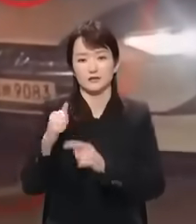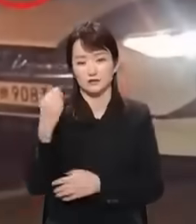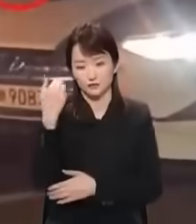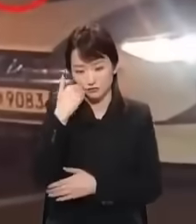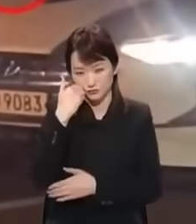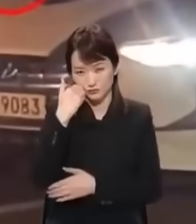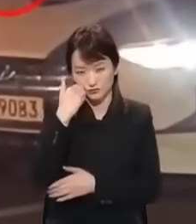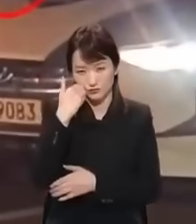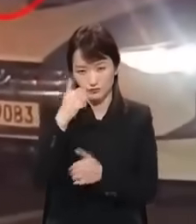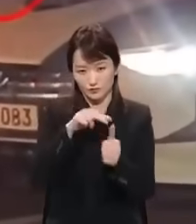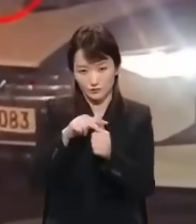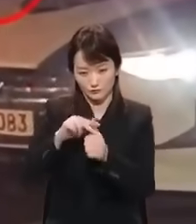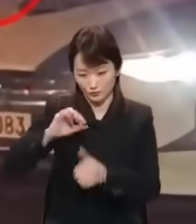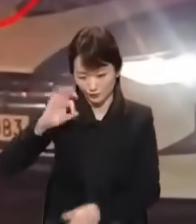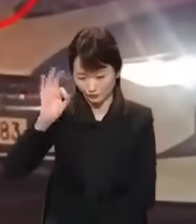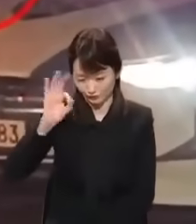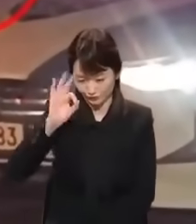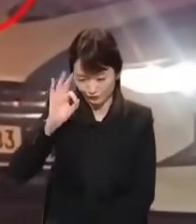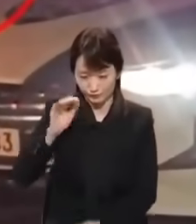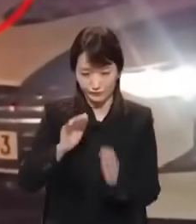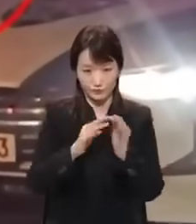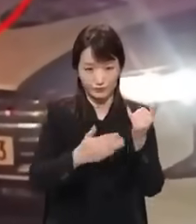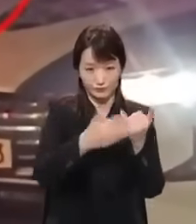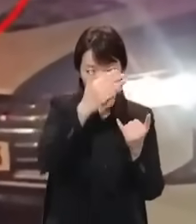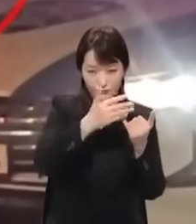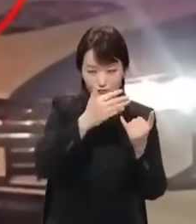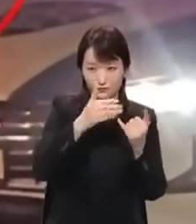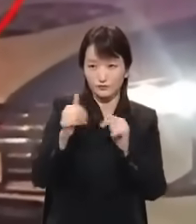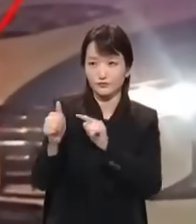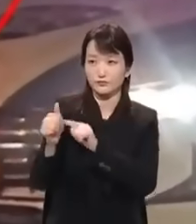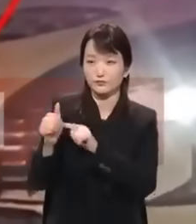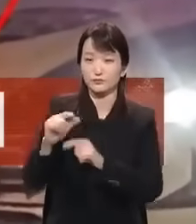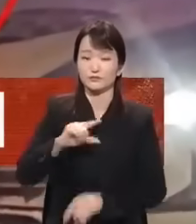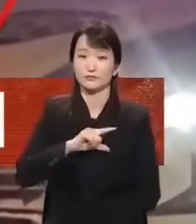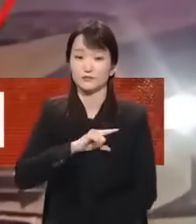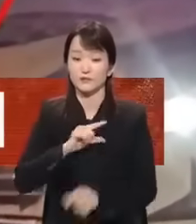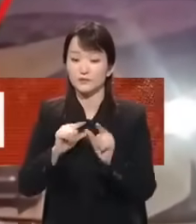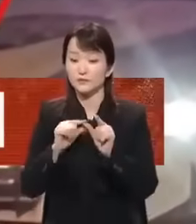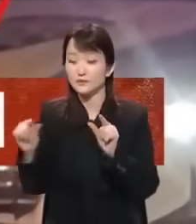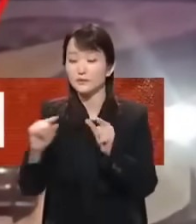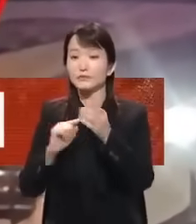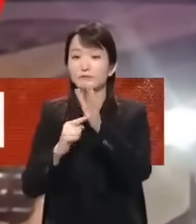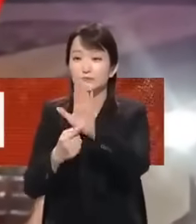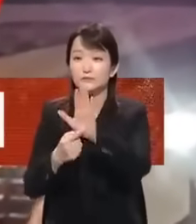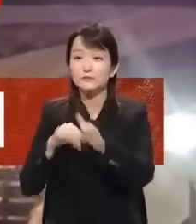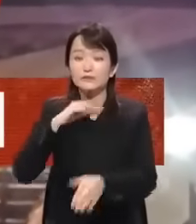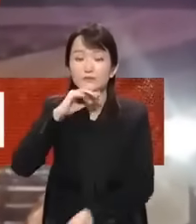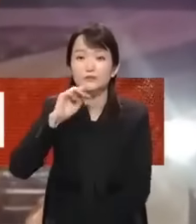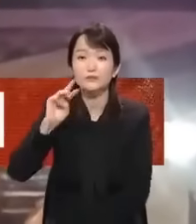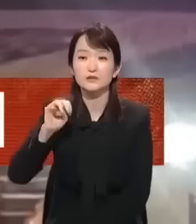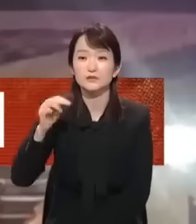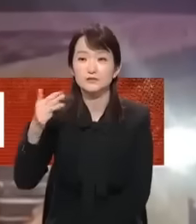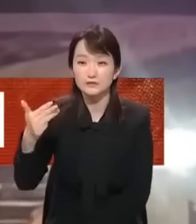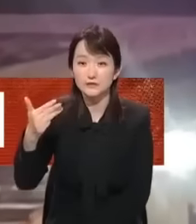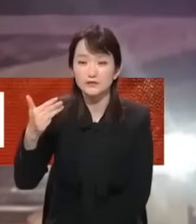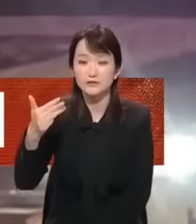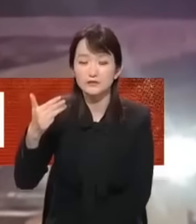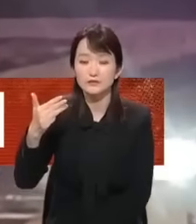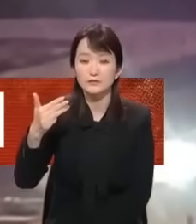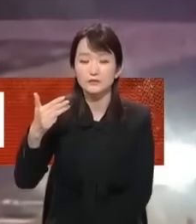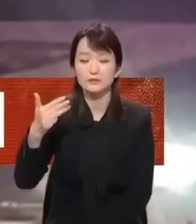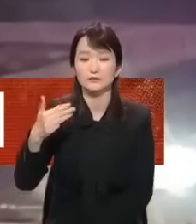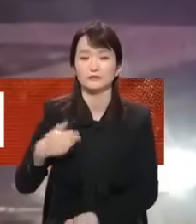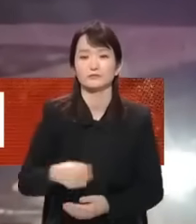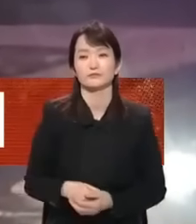나섰습니다 온라인에서는네 그 한 유튜브 채널이 저 가해자의 이름 일부를 공개하면서 38살이다 정보까지도 공개를